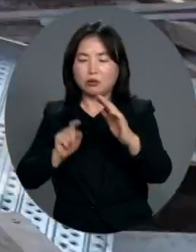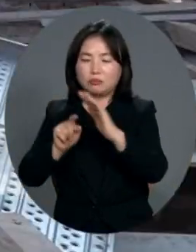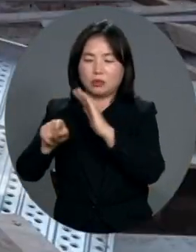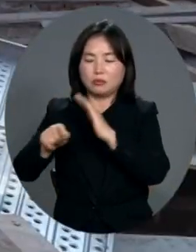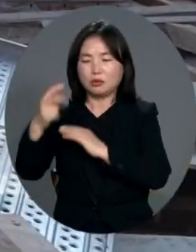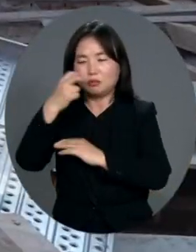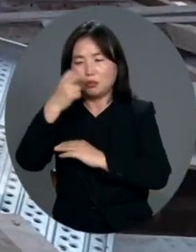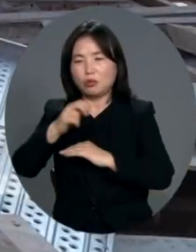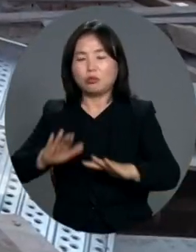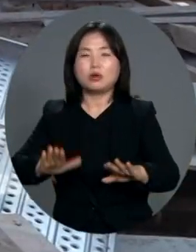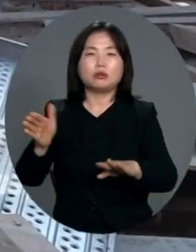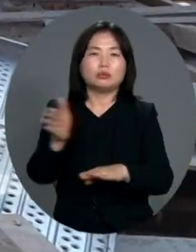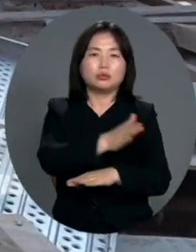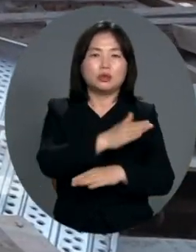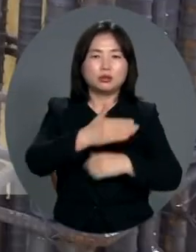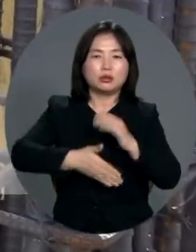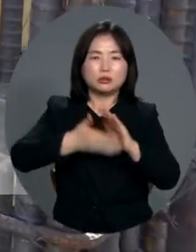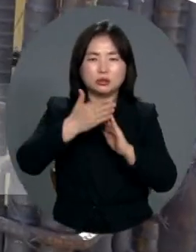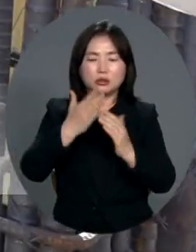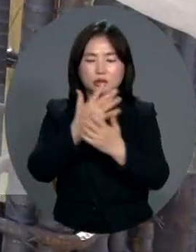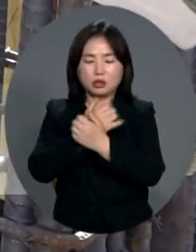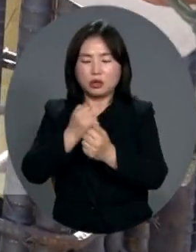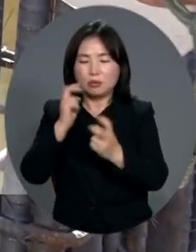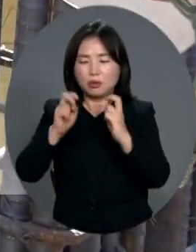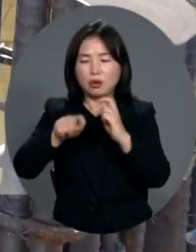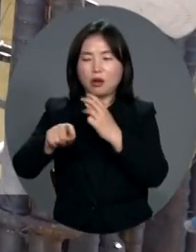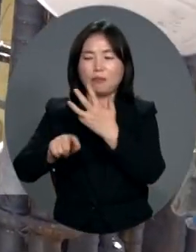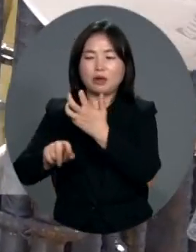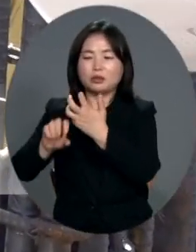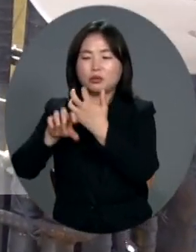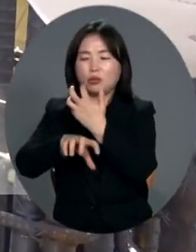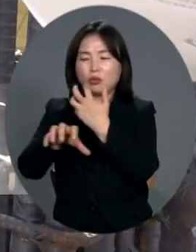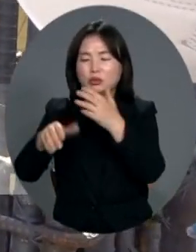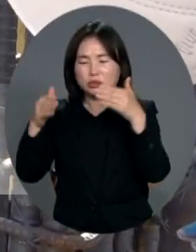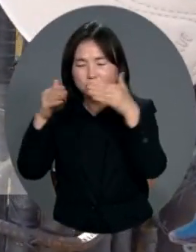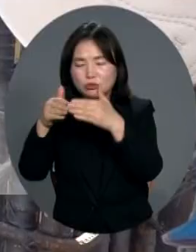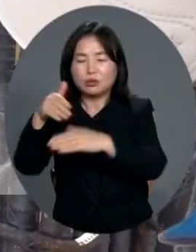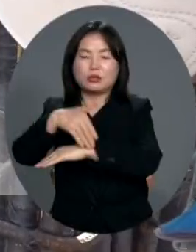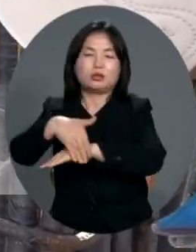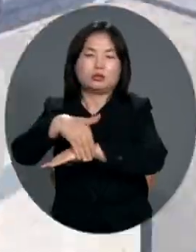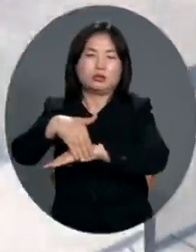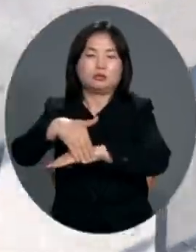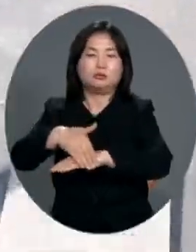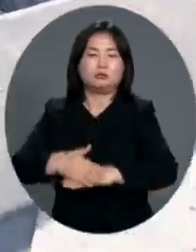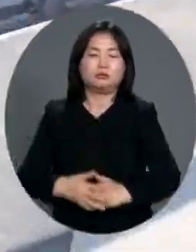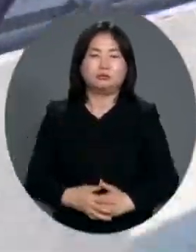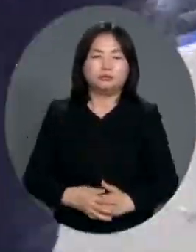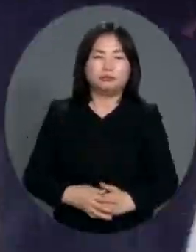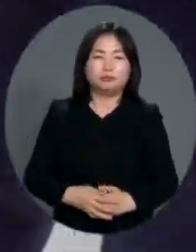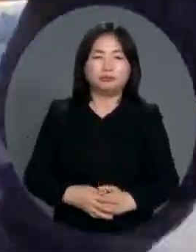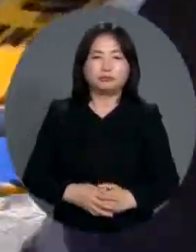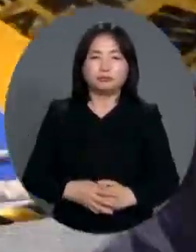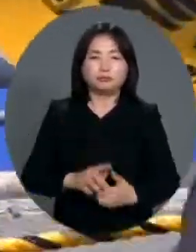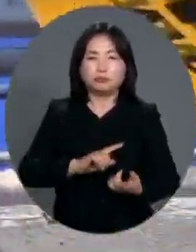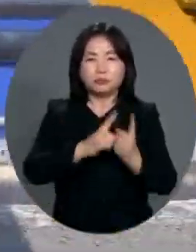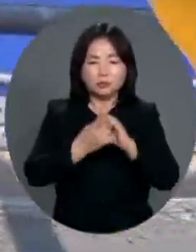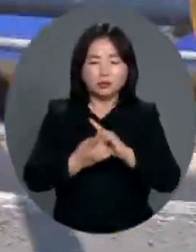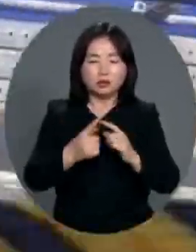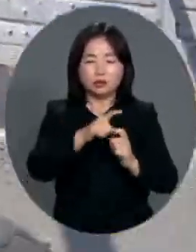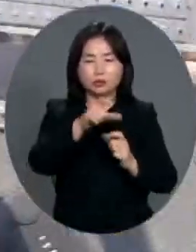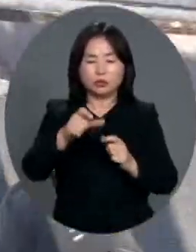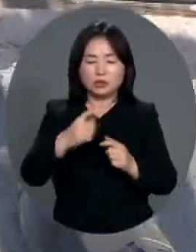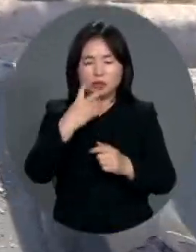점검했는데 올해부터는 대구시 발주사업장 80여 곳을 집중 점검할 예정이라고 밝혔습니다. 대신 각